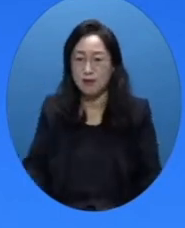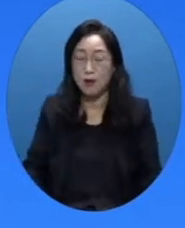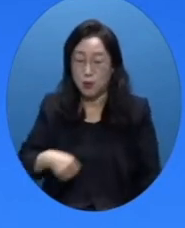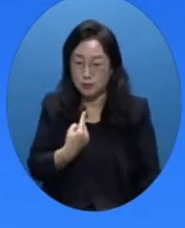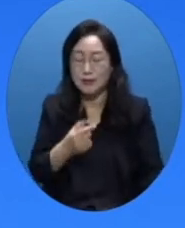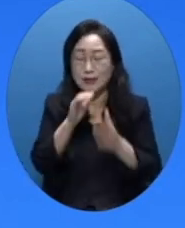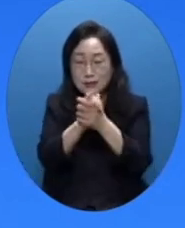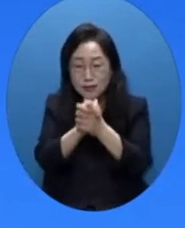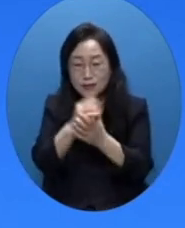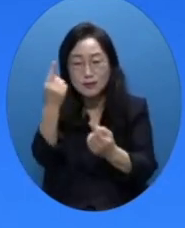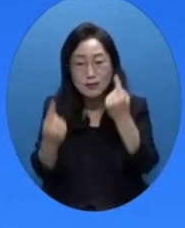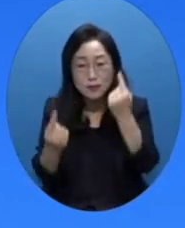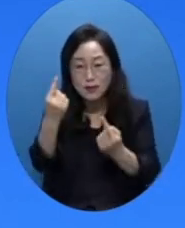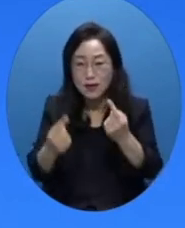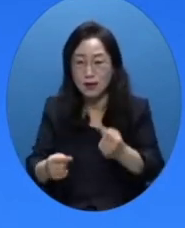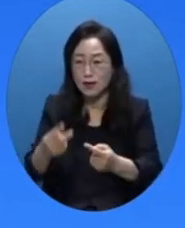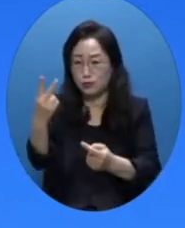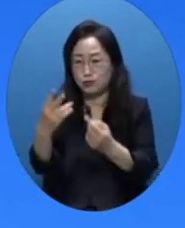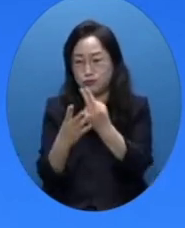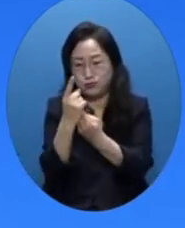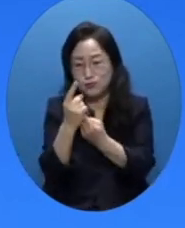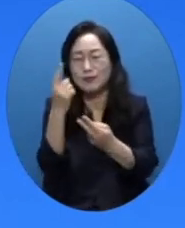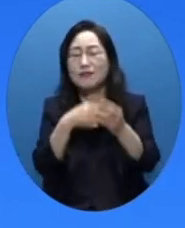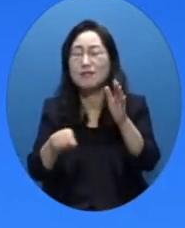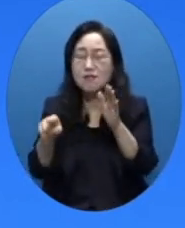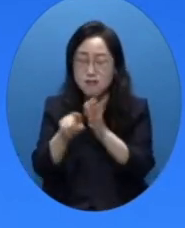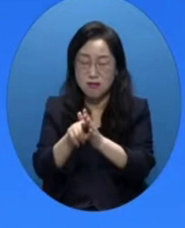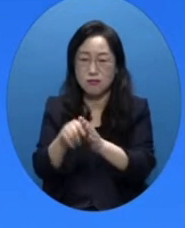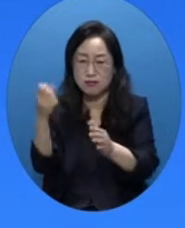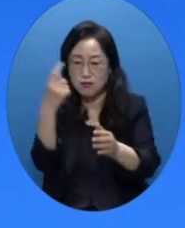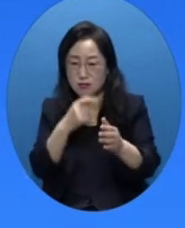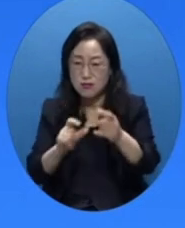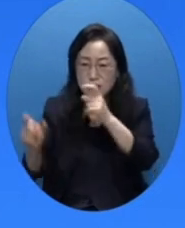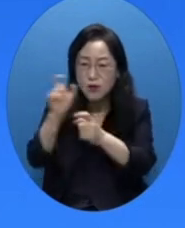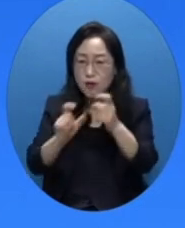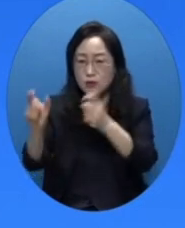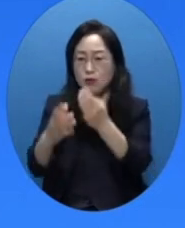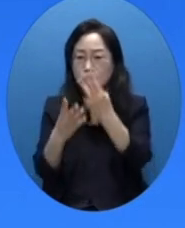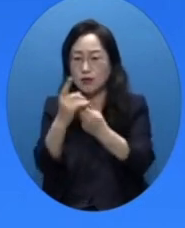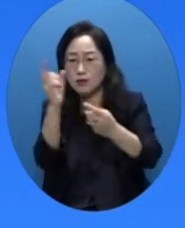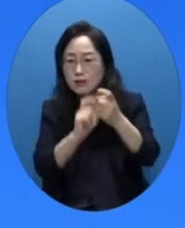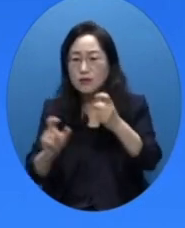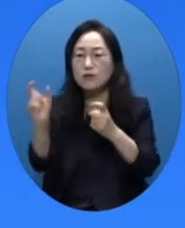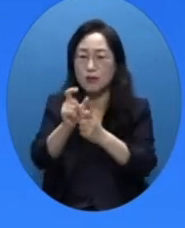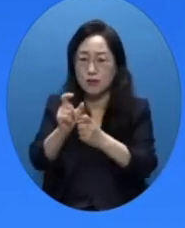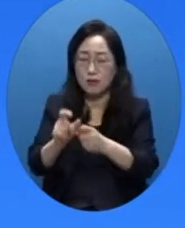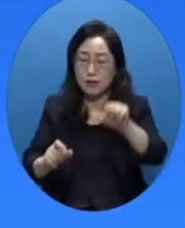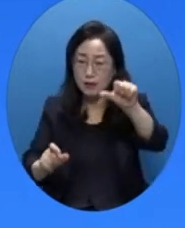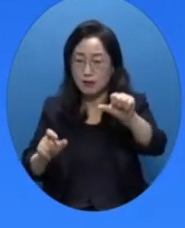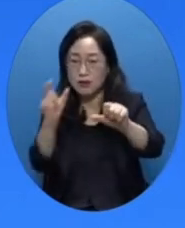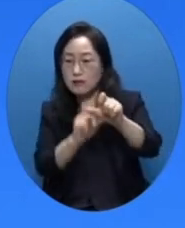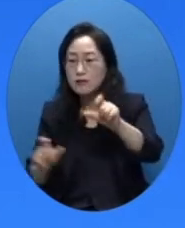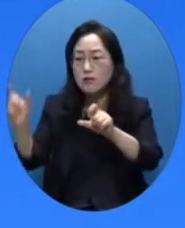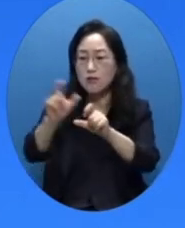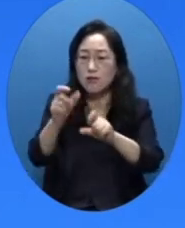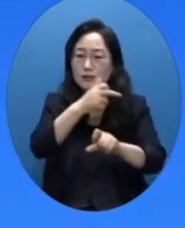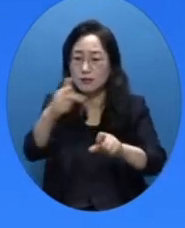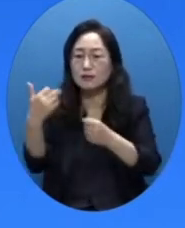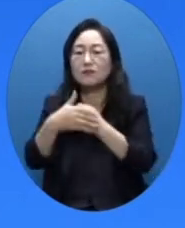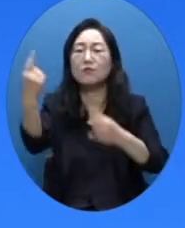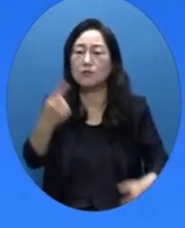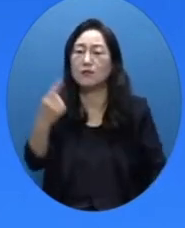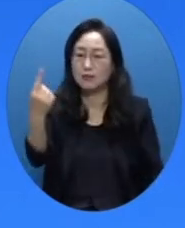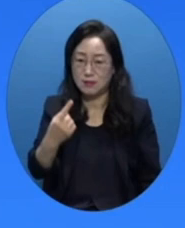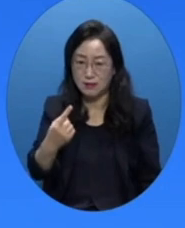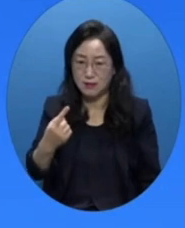때보다 둘이 기도할 때 더 힘의 능력이 있고 셋이 기도할 때 더 큰 능력이 나타나게 되고 다섯이 모여서 기도할 때 더 큰 은혜가 임하게 되는